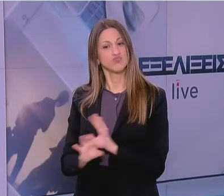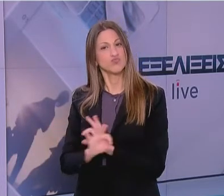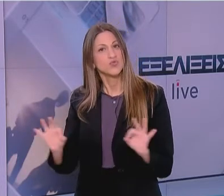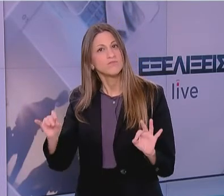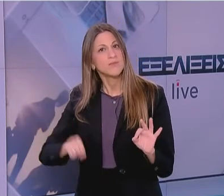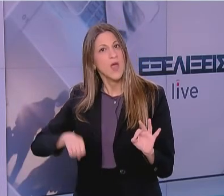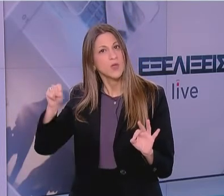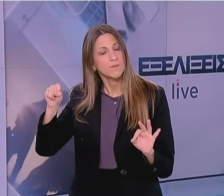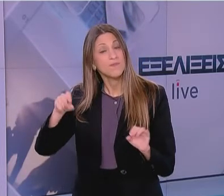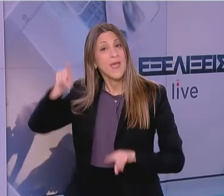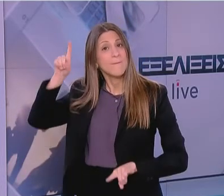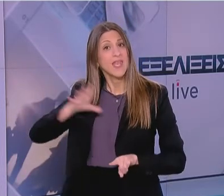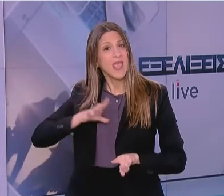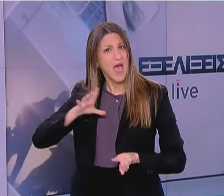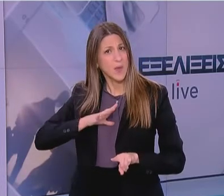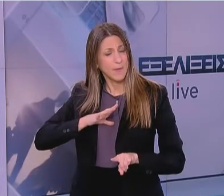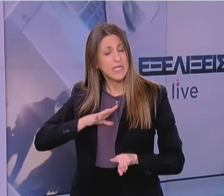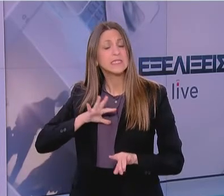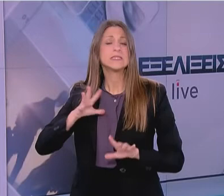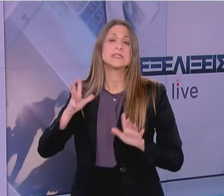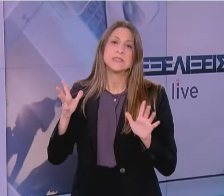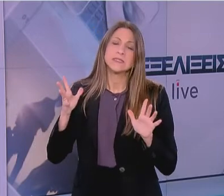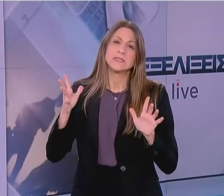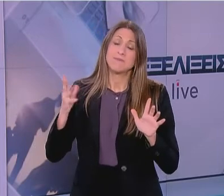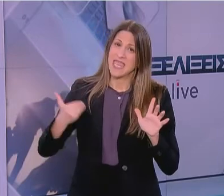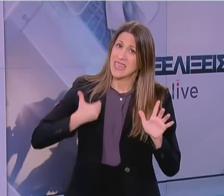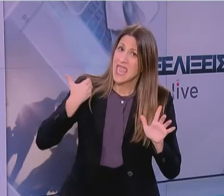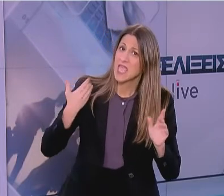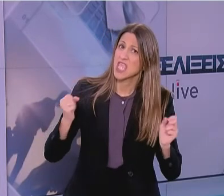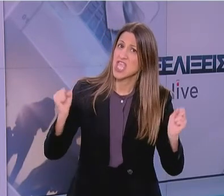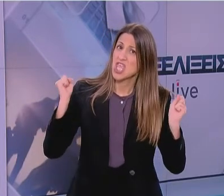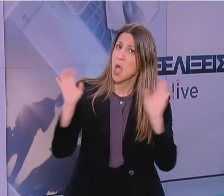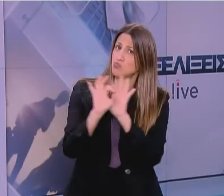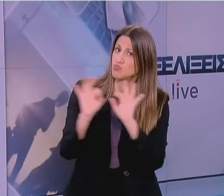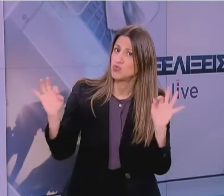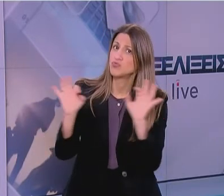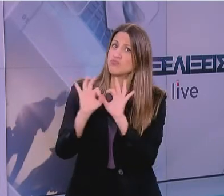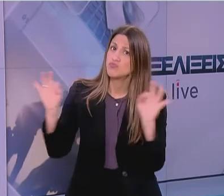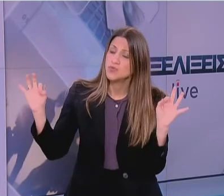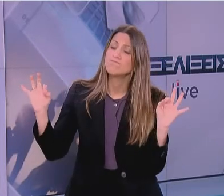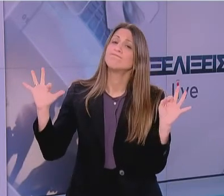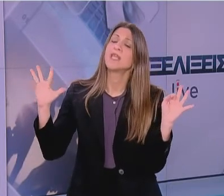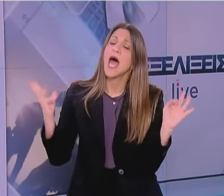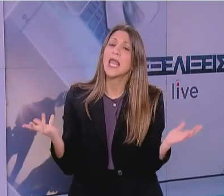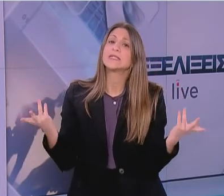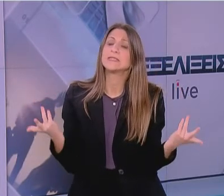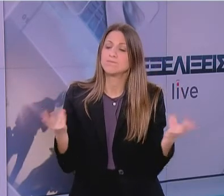Σε μερικούς, ευτυχώς λίγους, νέους, υγιείς κατά τα άλλα ανθρώπους, ένα πολύ